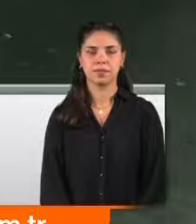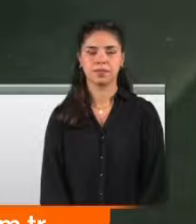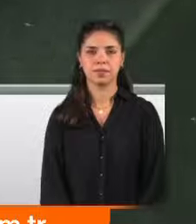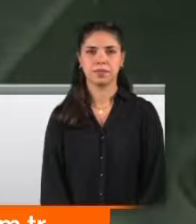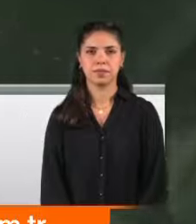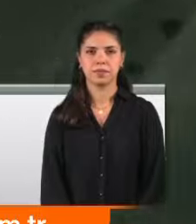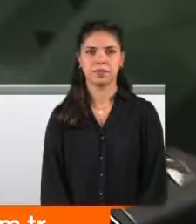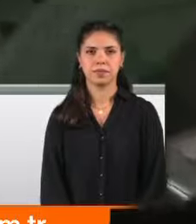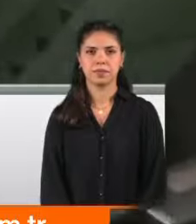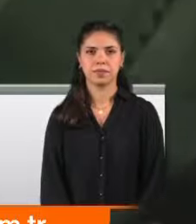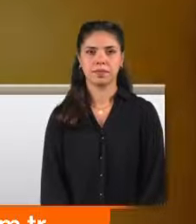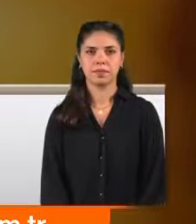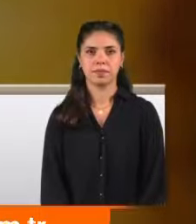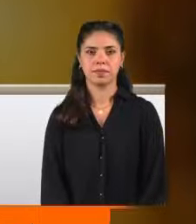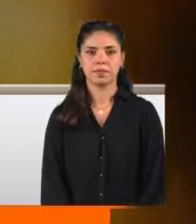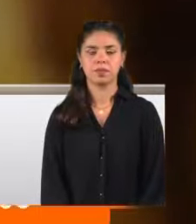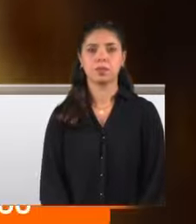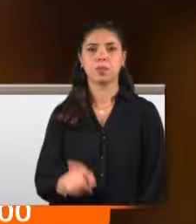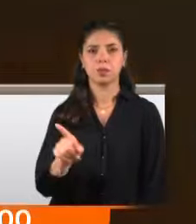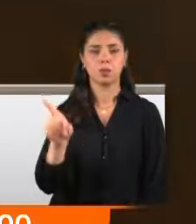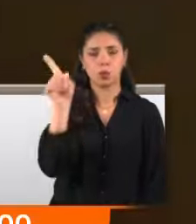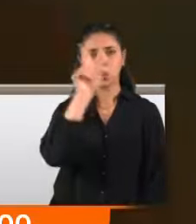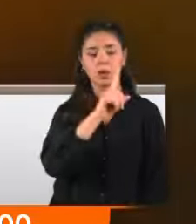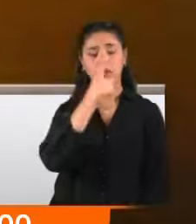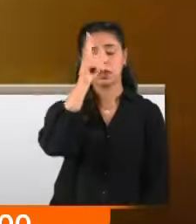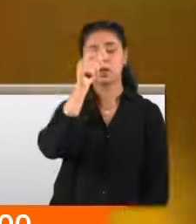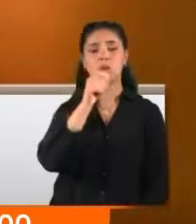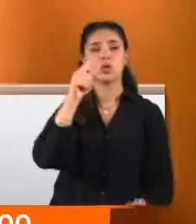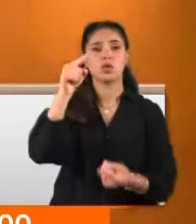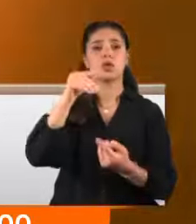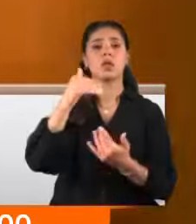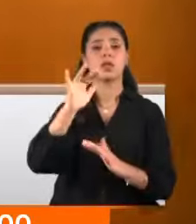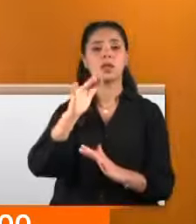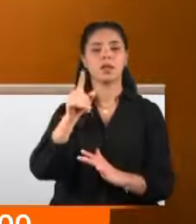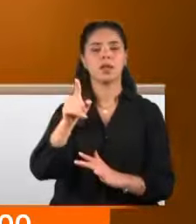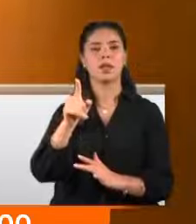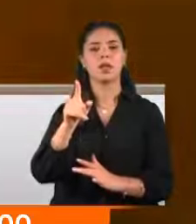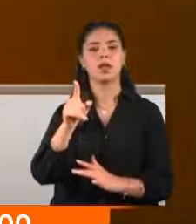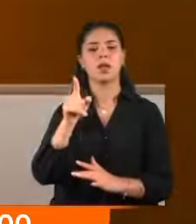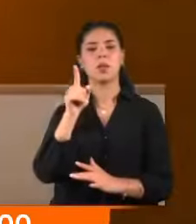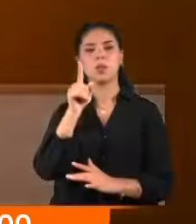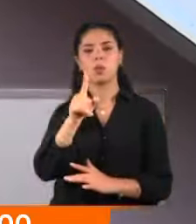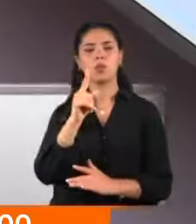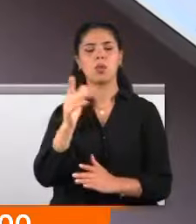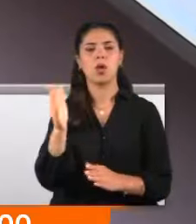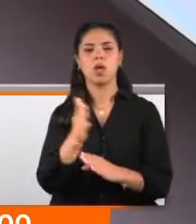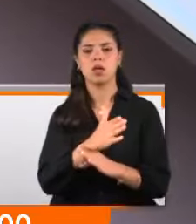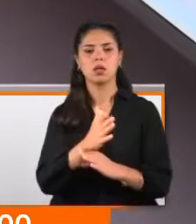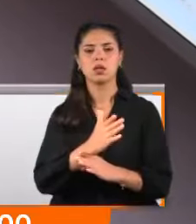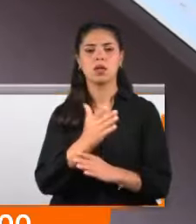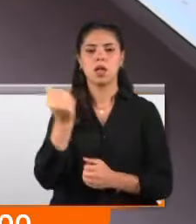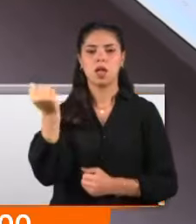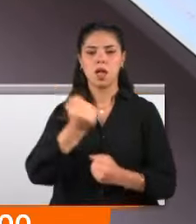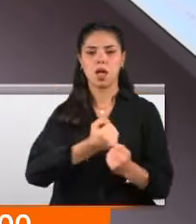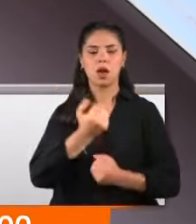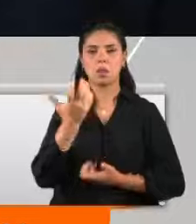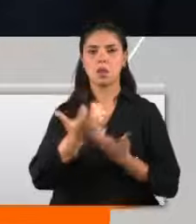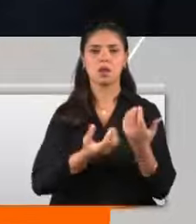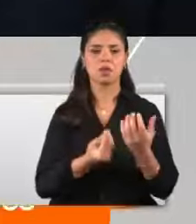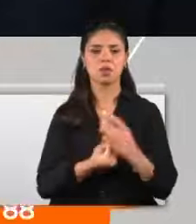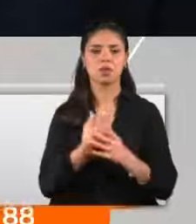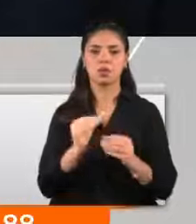yangının başlamasına sebebiyet verebiliyor. Bu durum sadece su şişelerinde değil, masum sandığınız herhangi bir eşyada, araçta yangın